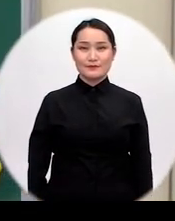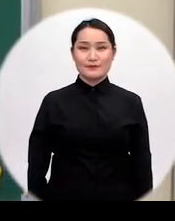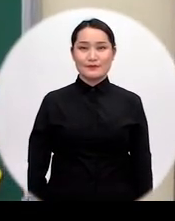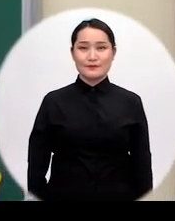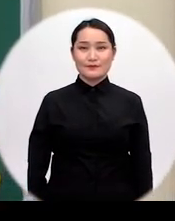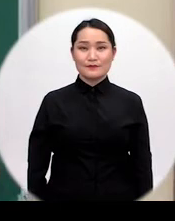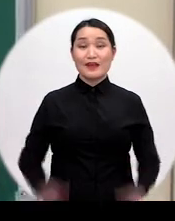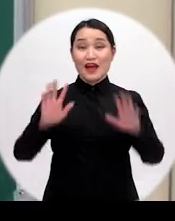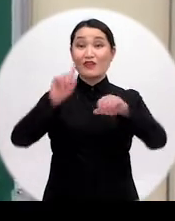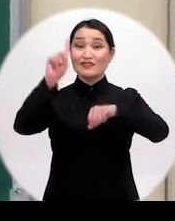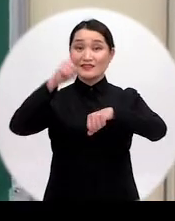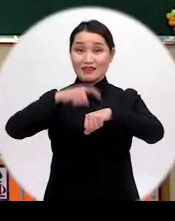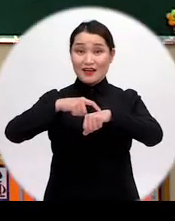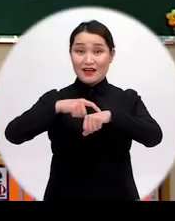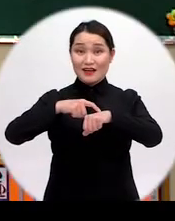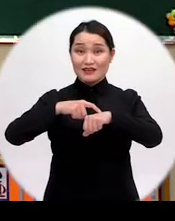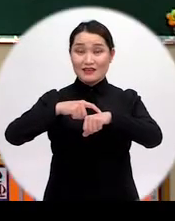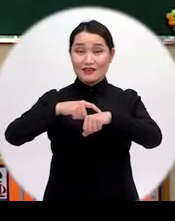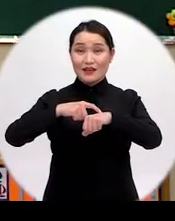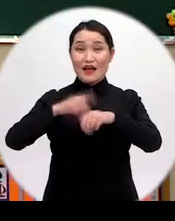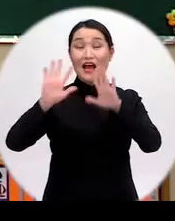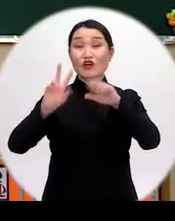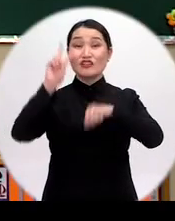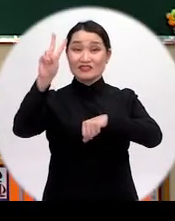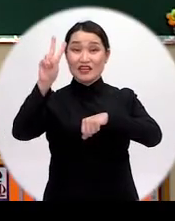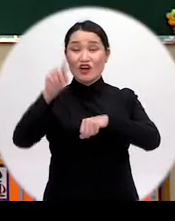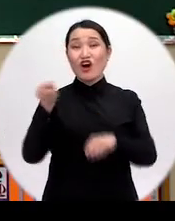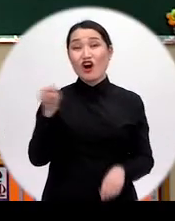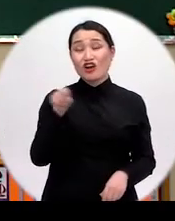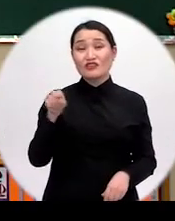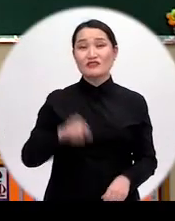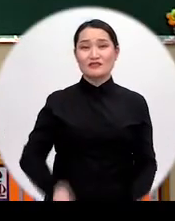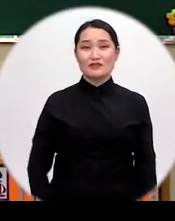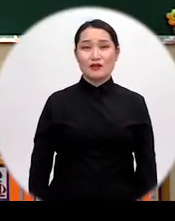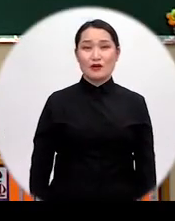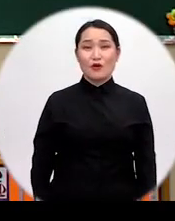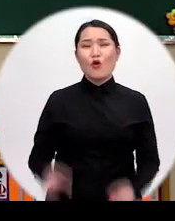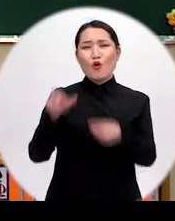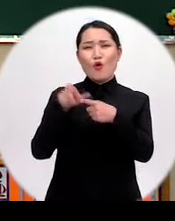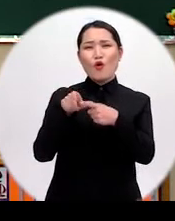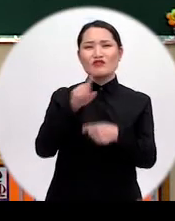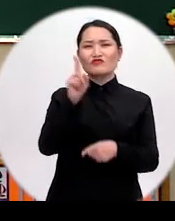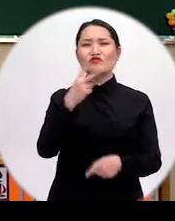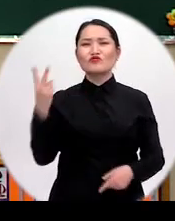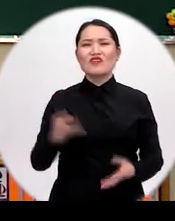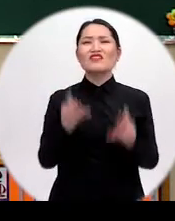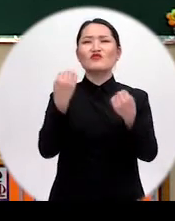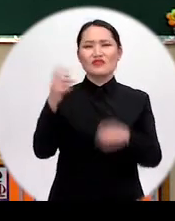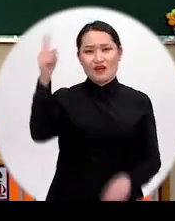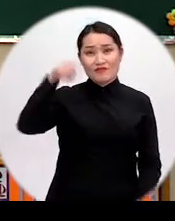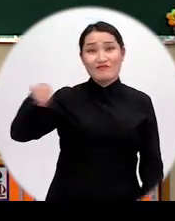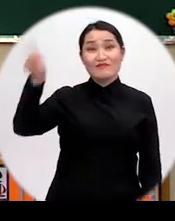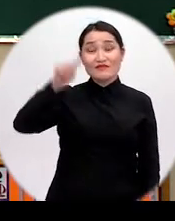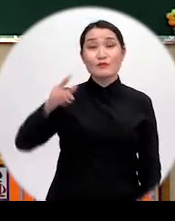За 11 цагаас 12 цаг хүртэл цагийн урт зүү хэдэн удаа эргэсэн хүүхдүүд